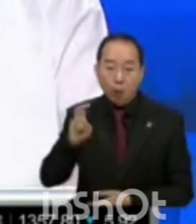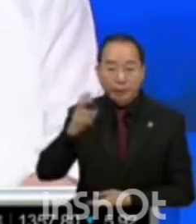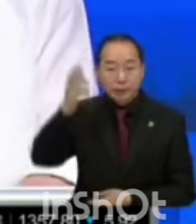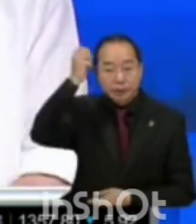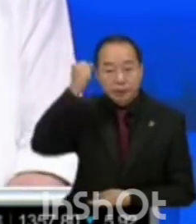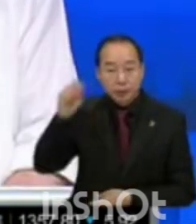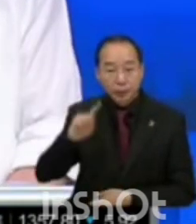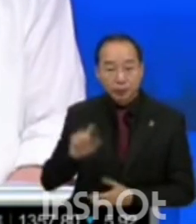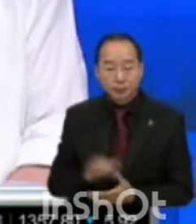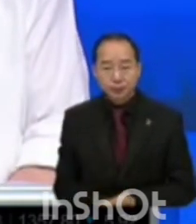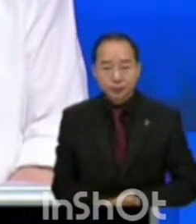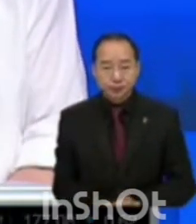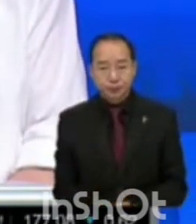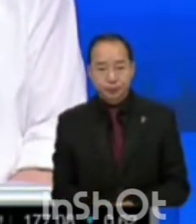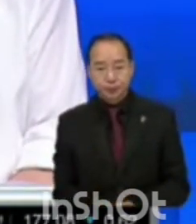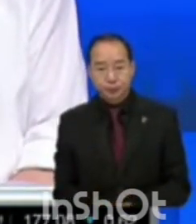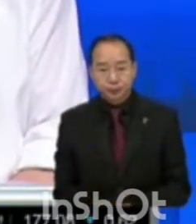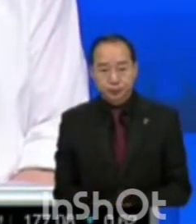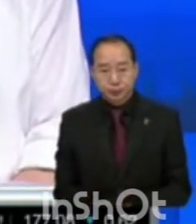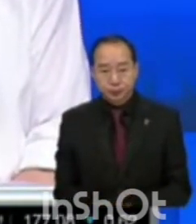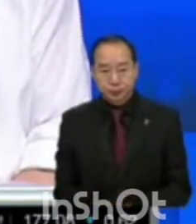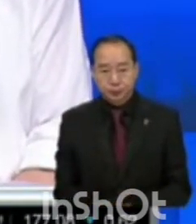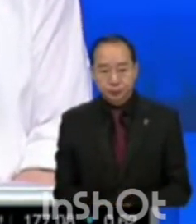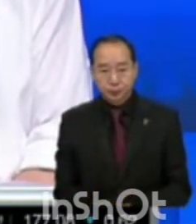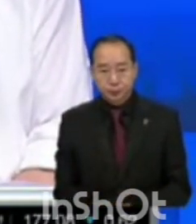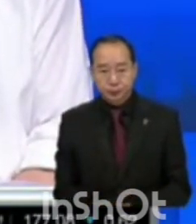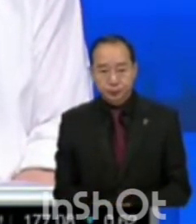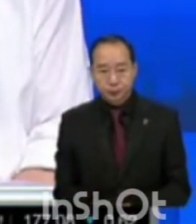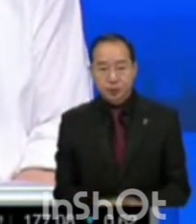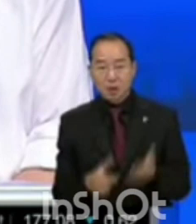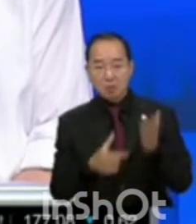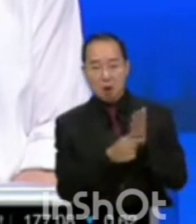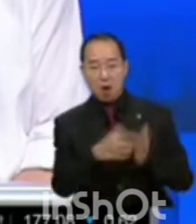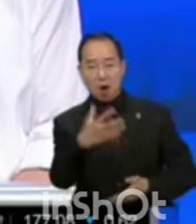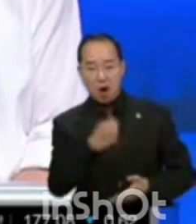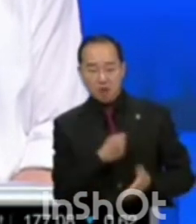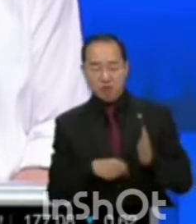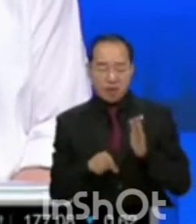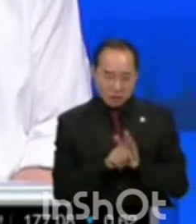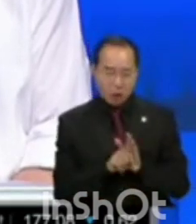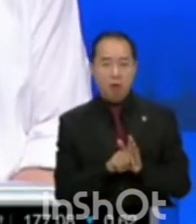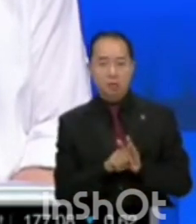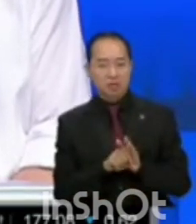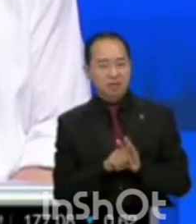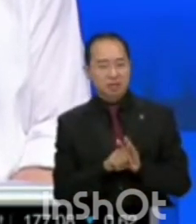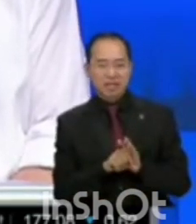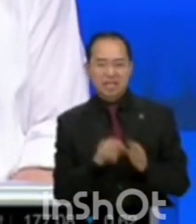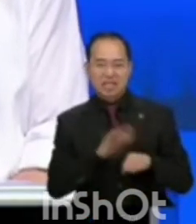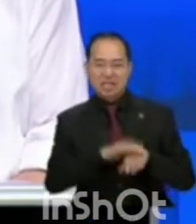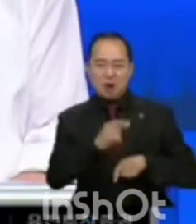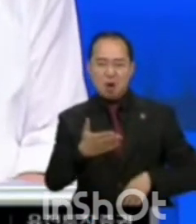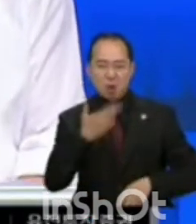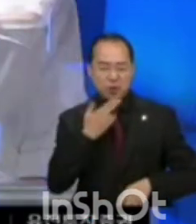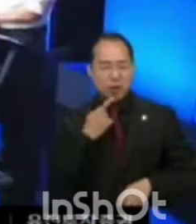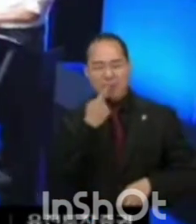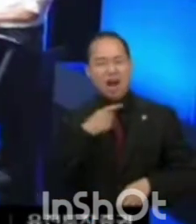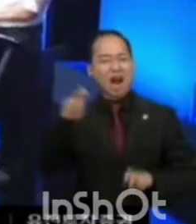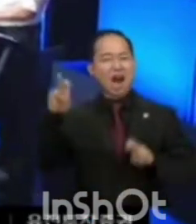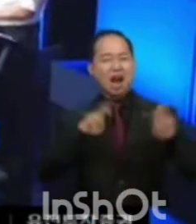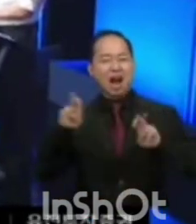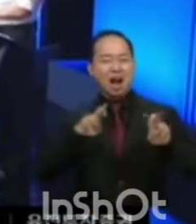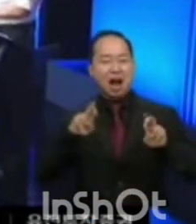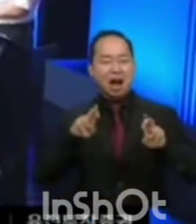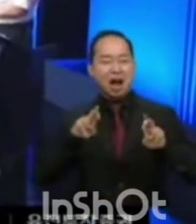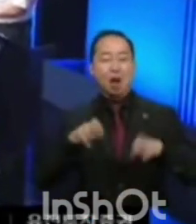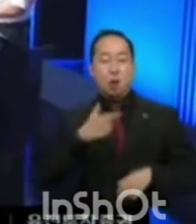네. 표를 얻기 위해서 실현 불가능한 약속을 하고 지역주의 주민 간의 갈등을 일으키고 무엇을든 원하는